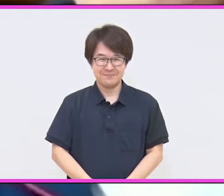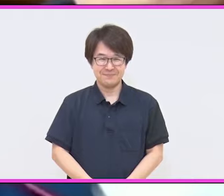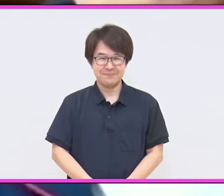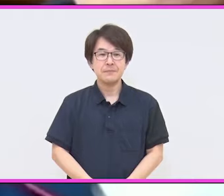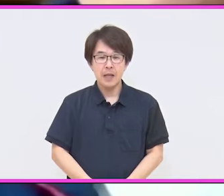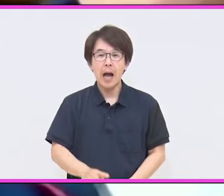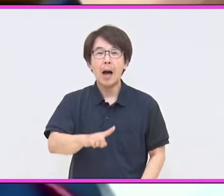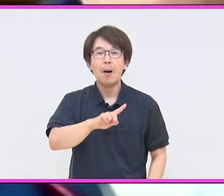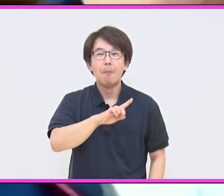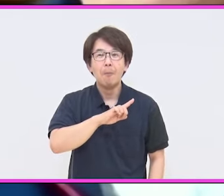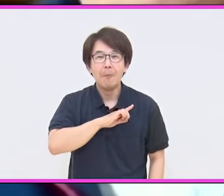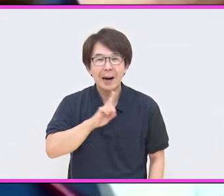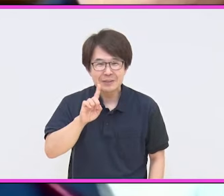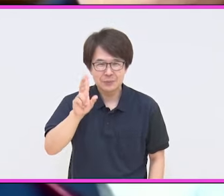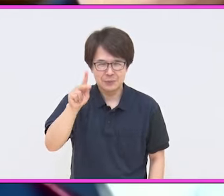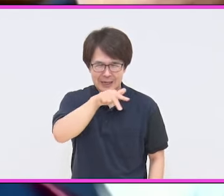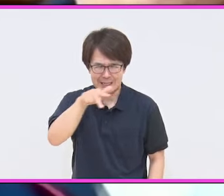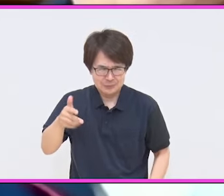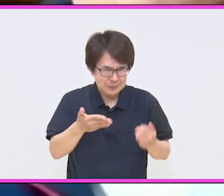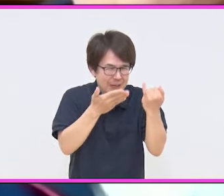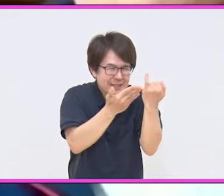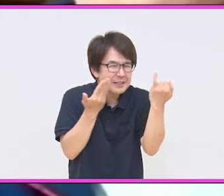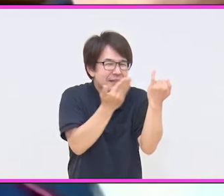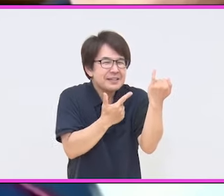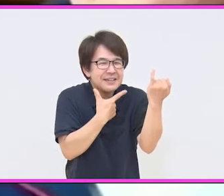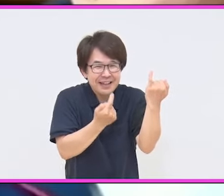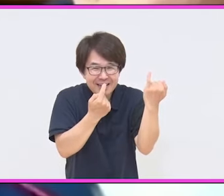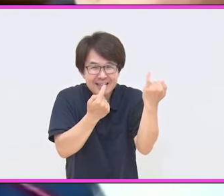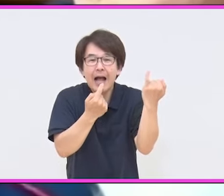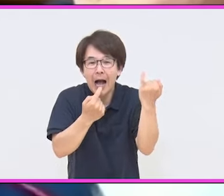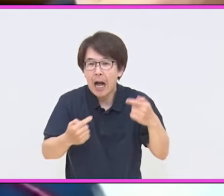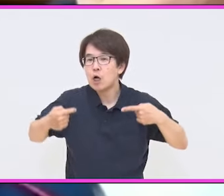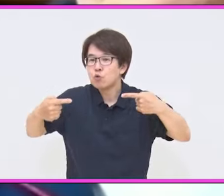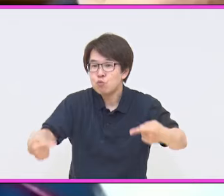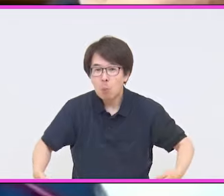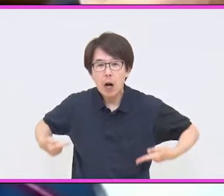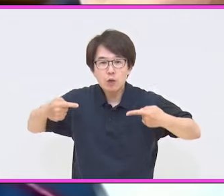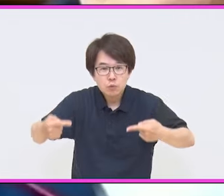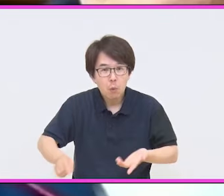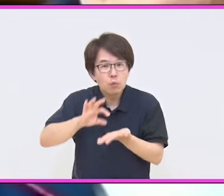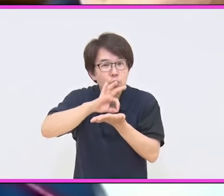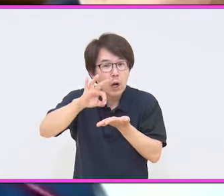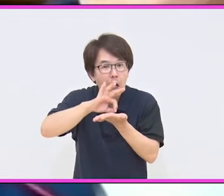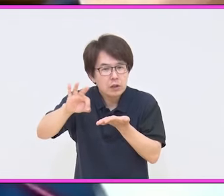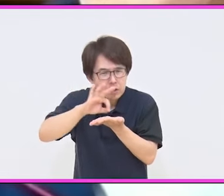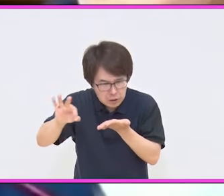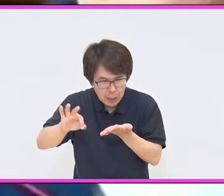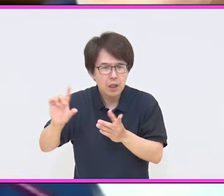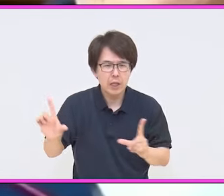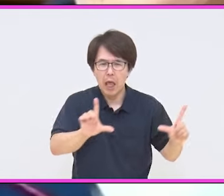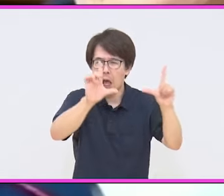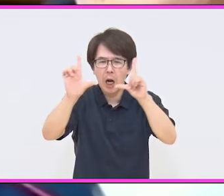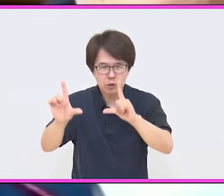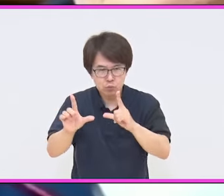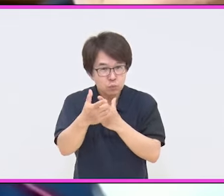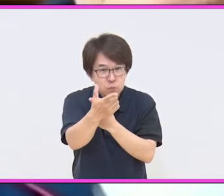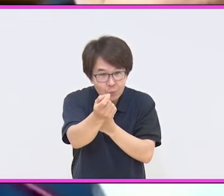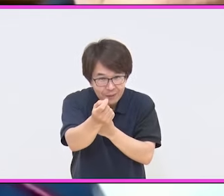でまずカズさんにお伺いしたいんですが、車椅子を使って生活していらっしゃるということなんですよ